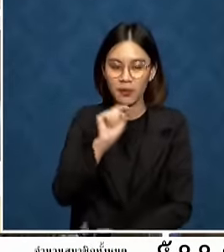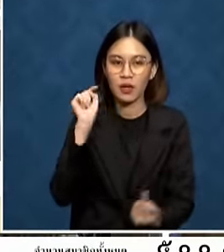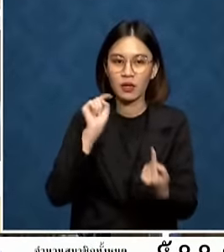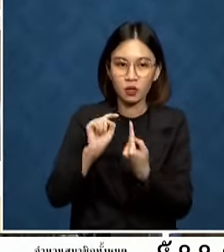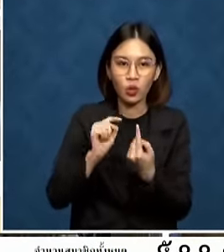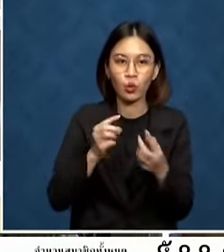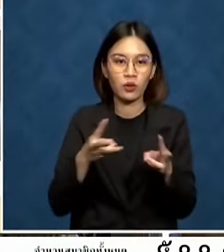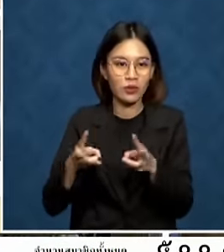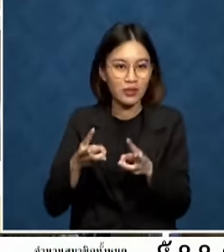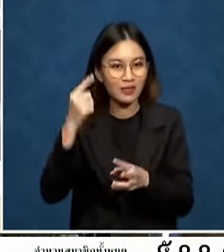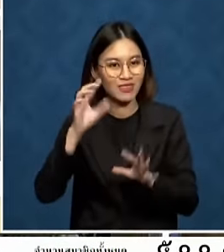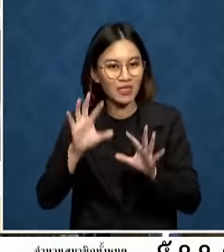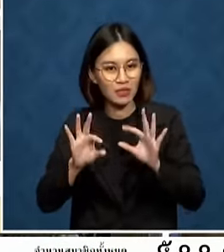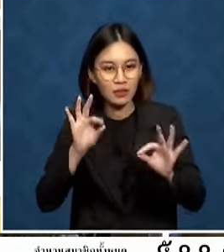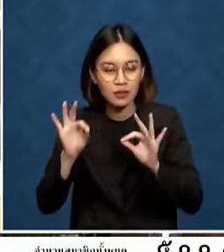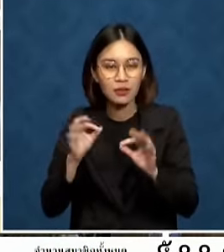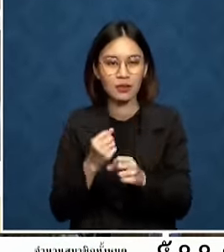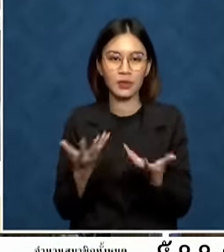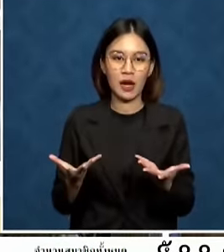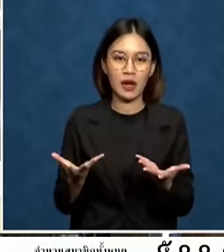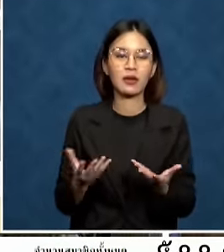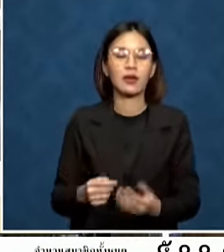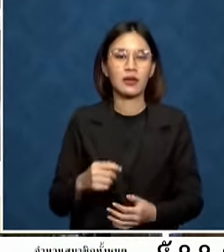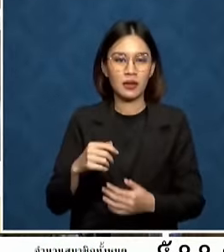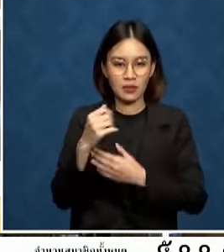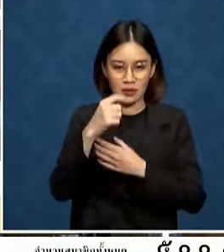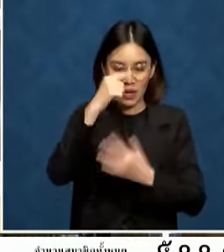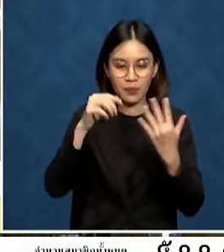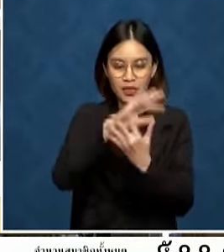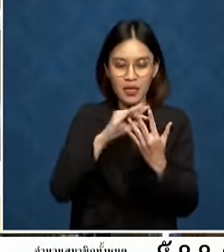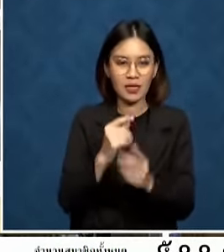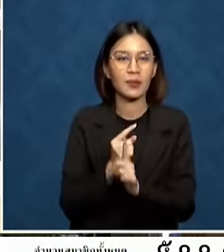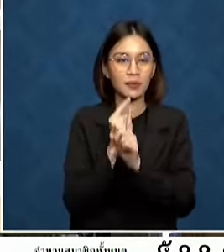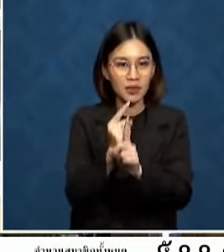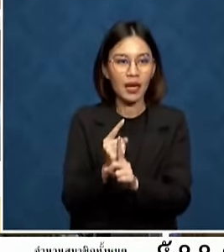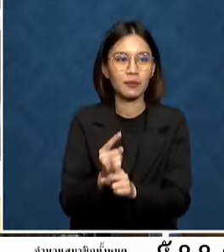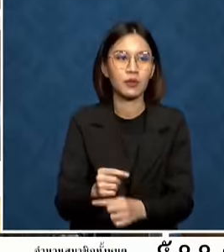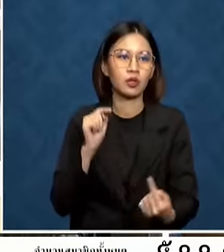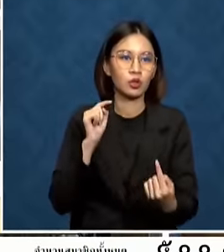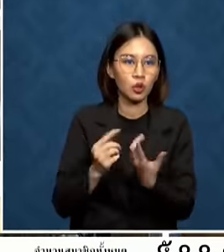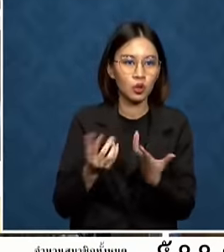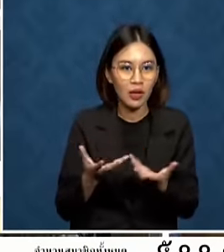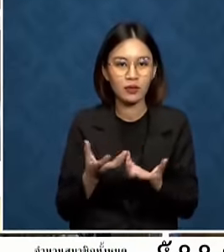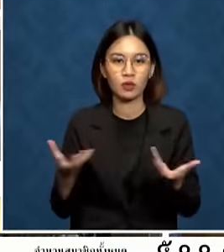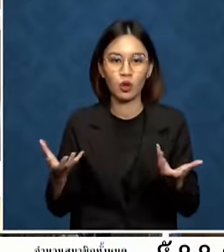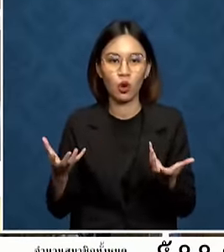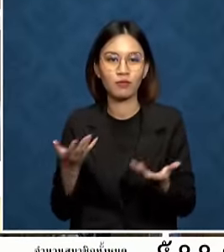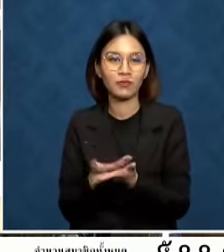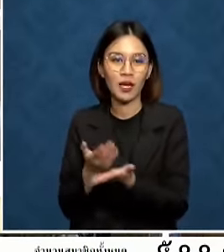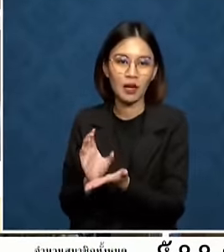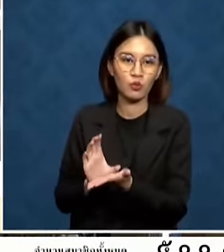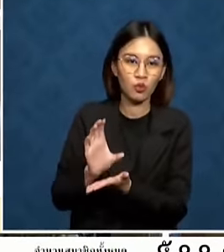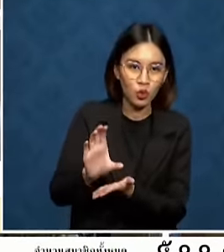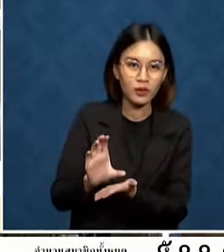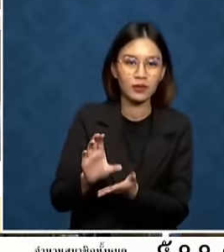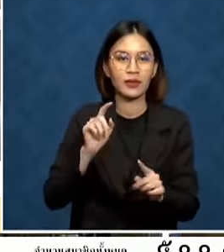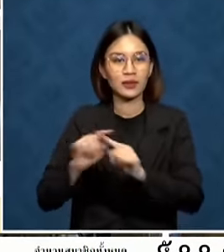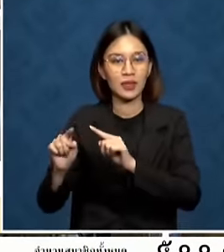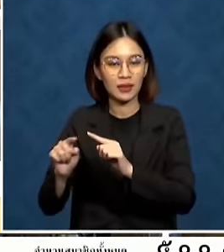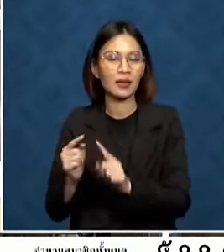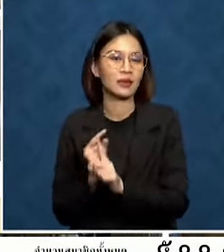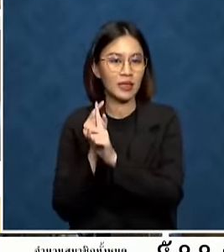ที่ท่านเลือกท่านเลือกอะไรประเทศก็ต้องไปตามนั้นทุ่มทรัพยากรลงเงินสละทางเลือกอื่นๆไป